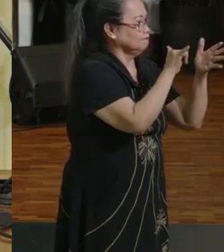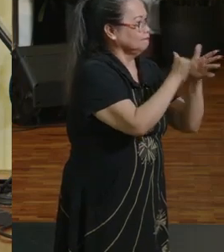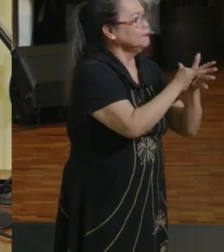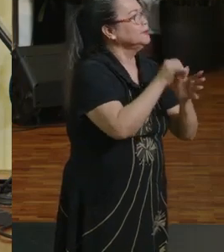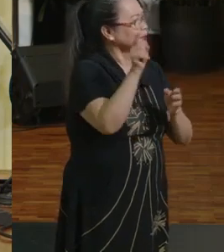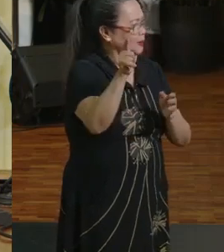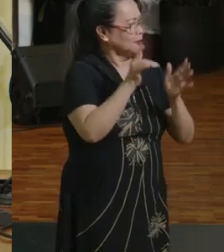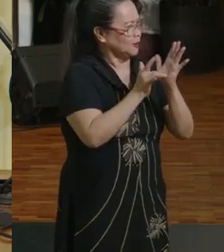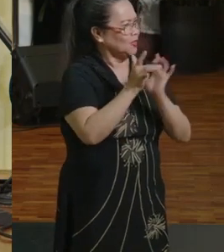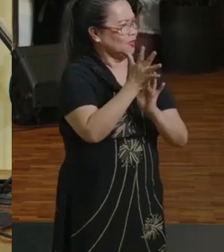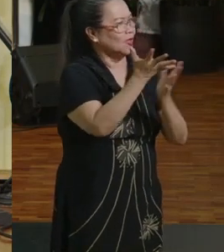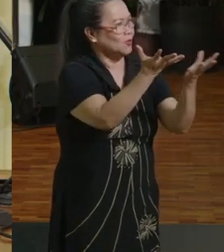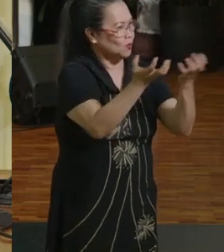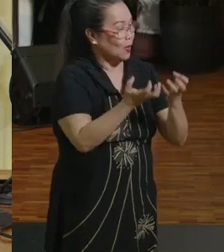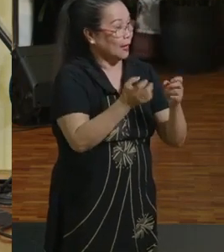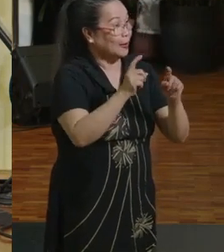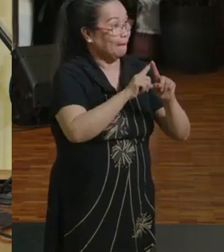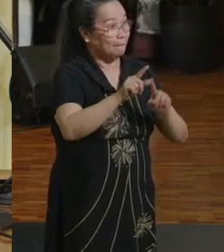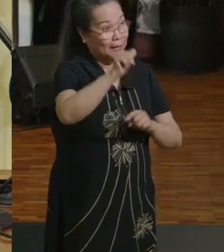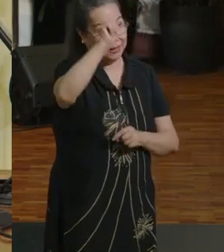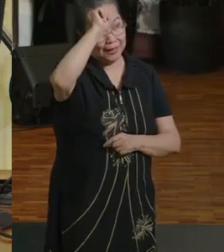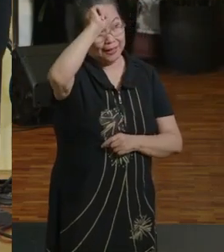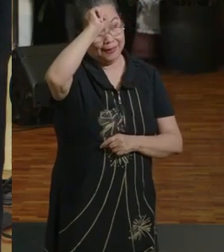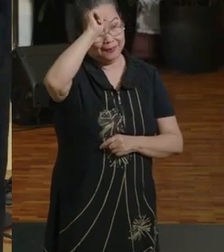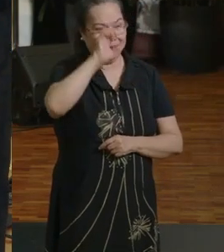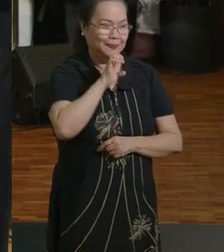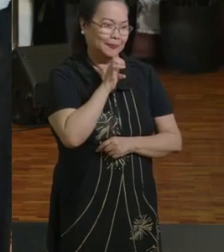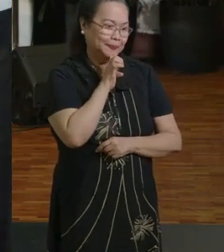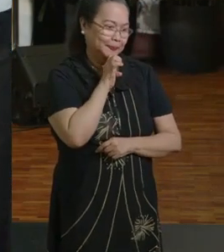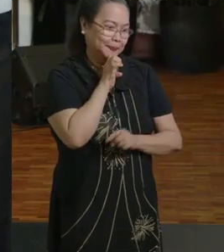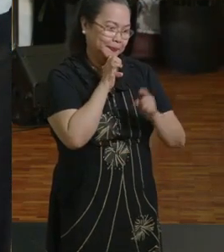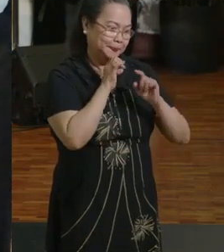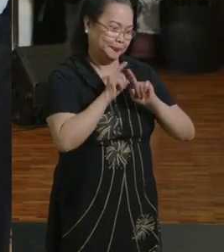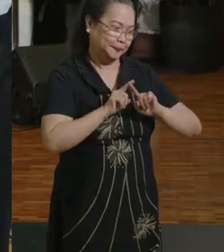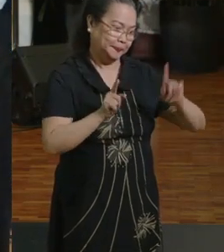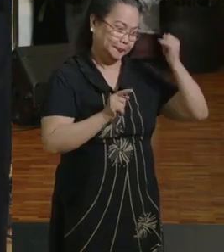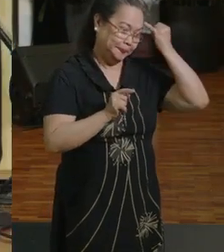niya. Pero si Adam at si Eve, may ibang opinyon.